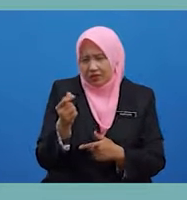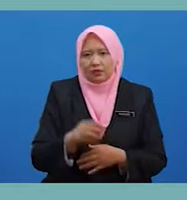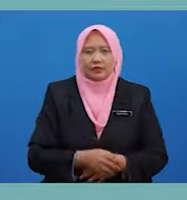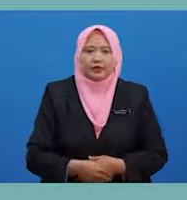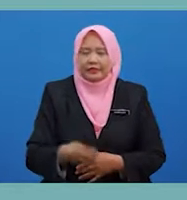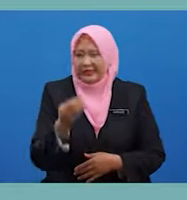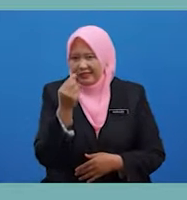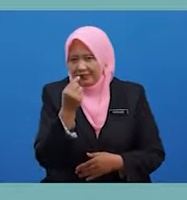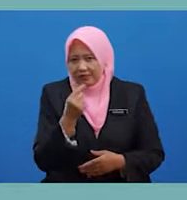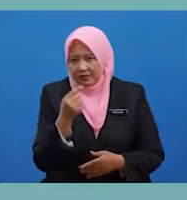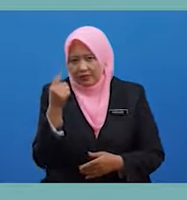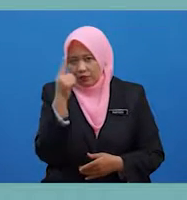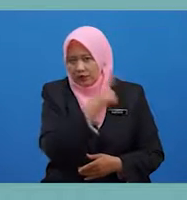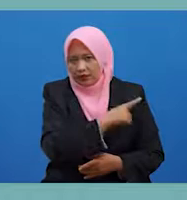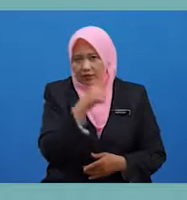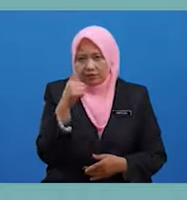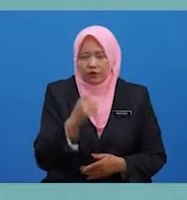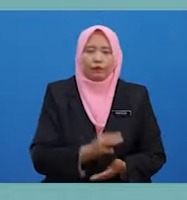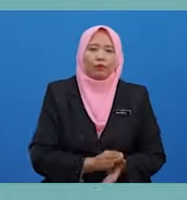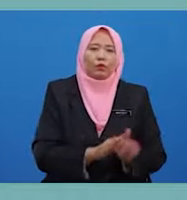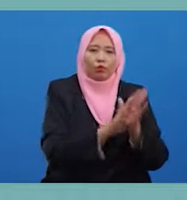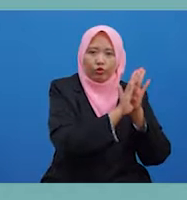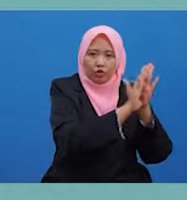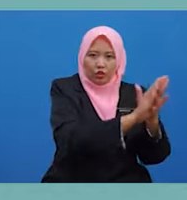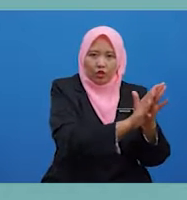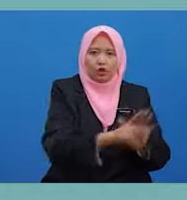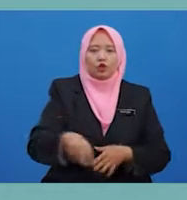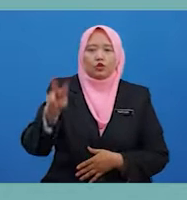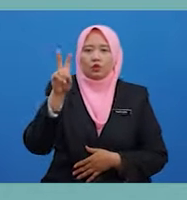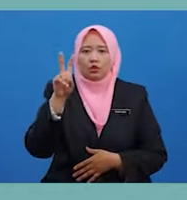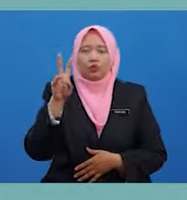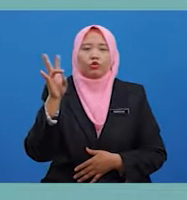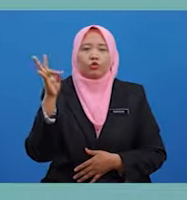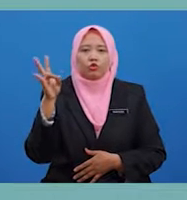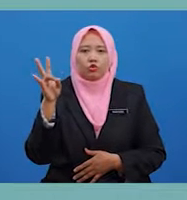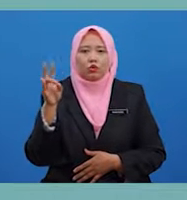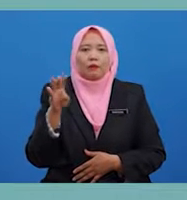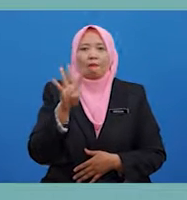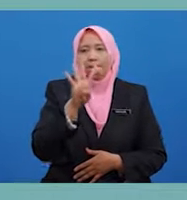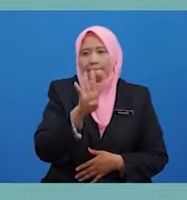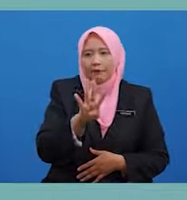Itali. Buktinya, pada tahun 2017, seramai